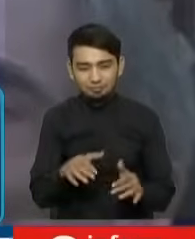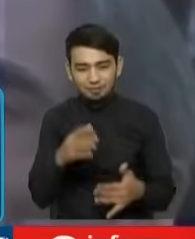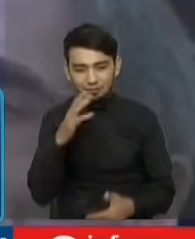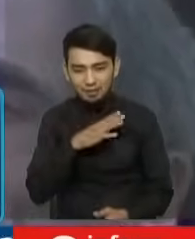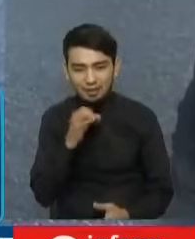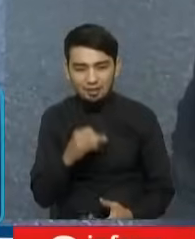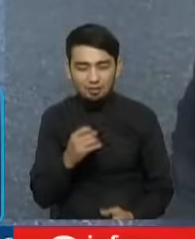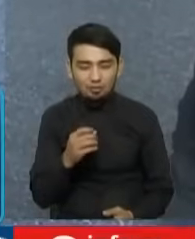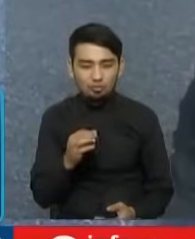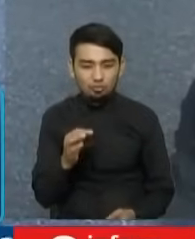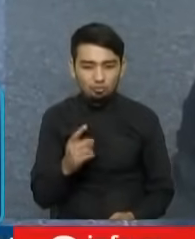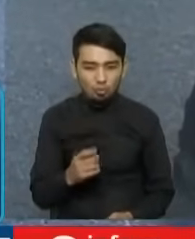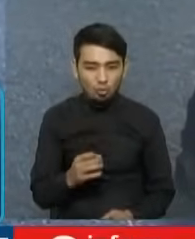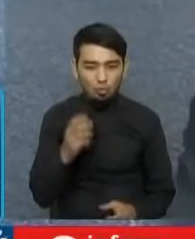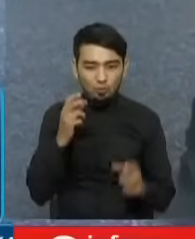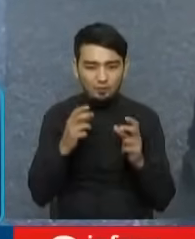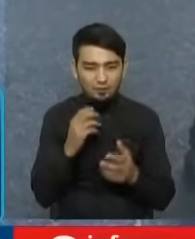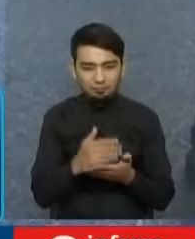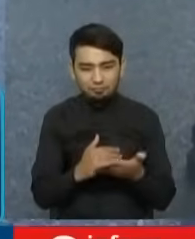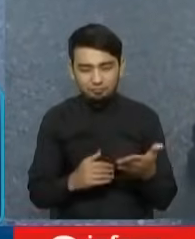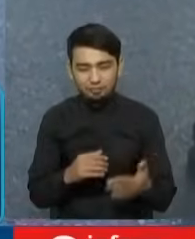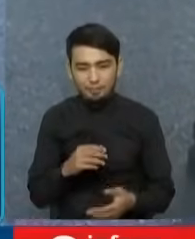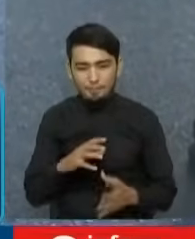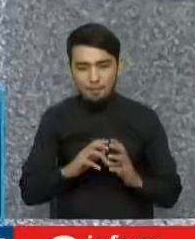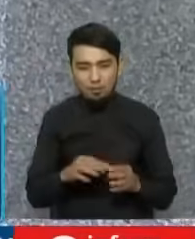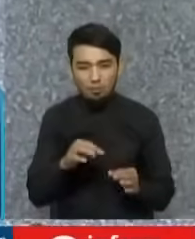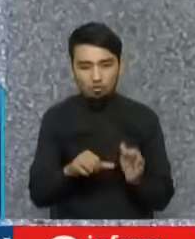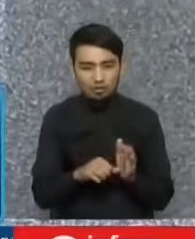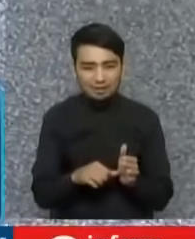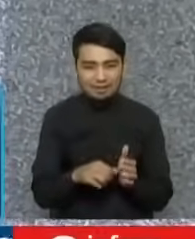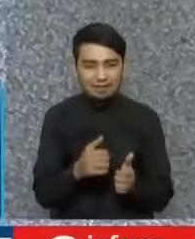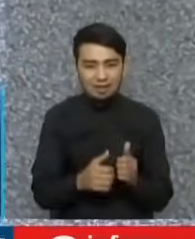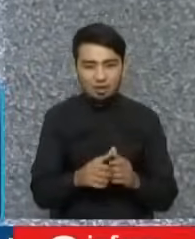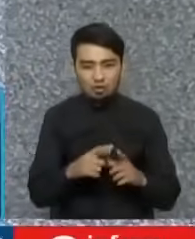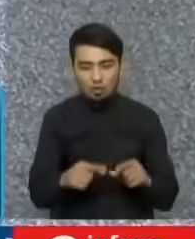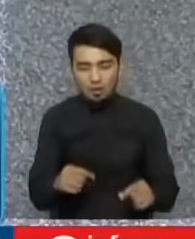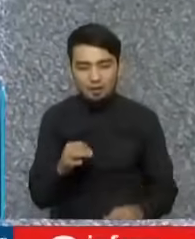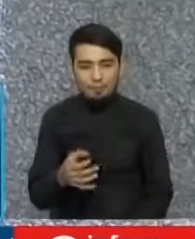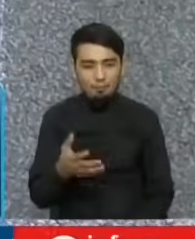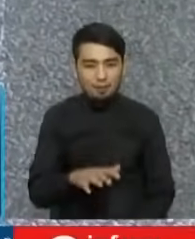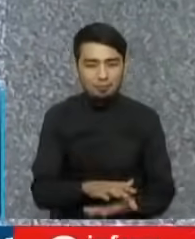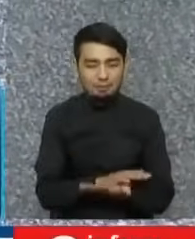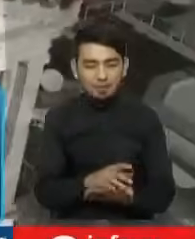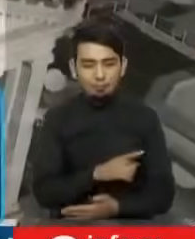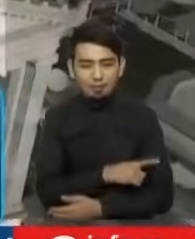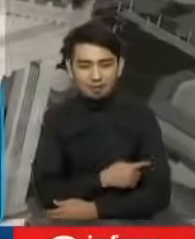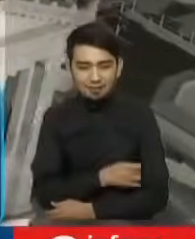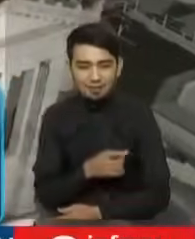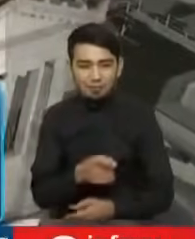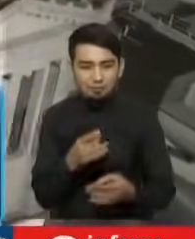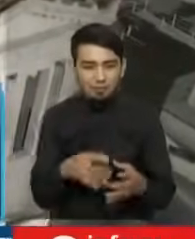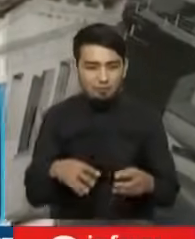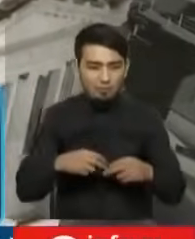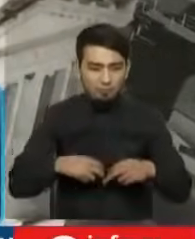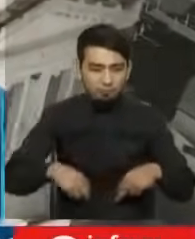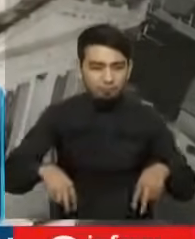в топ-100 университетов мира, функционируют 6 средних школ и 5 бесплатных больниц. Однако все они простаивают с тех